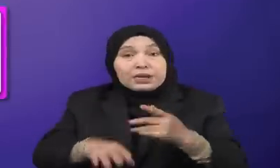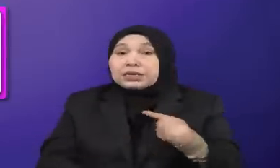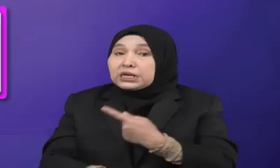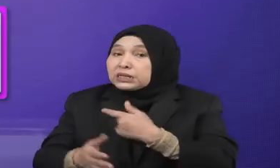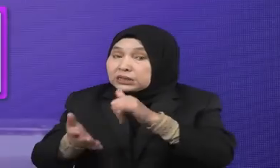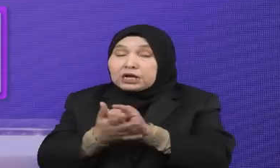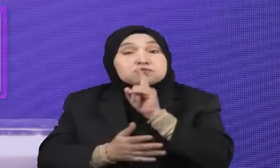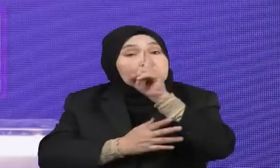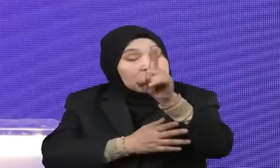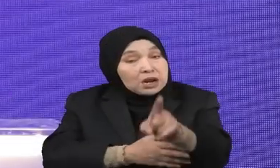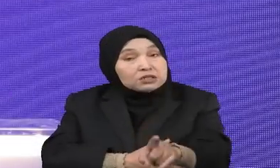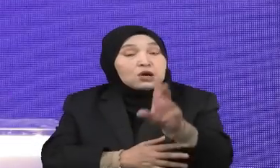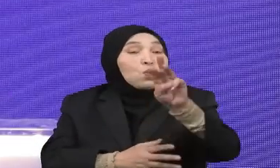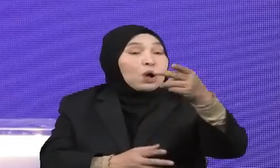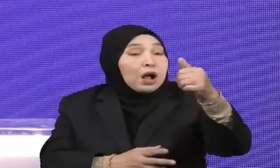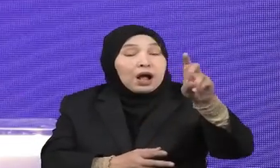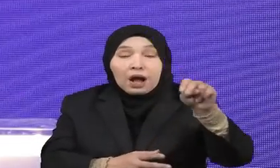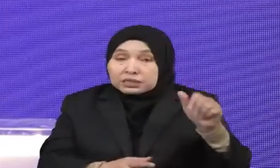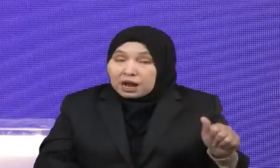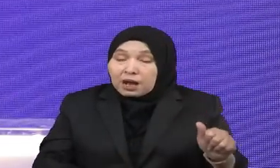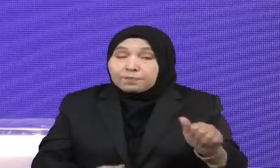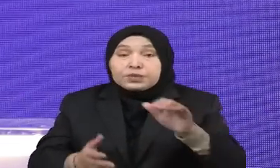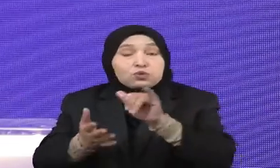bahwa sebenarnya Wahana ataupun